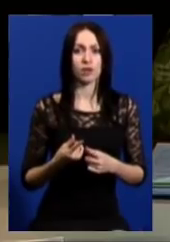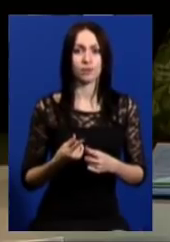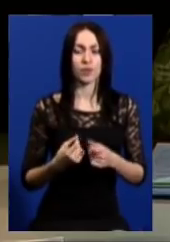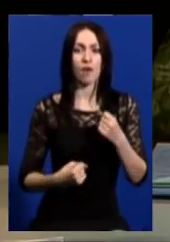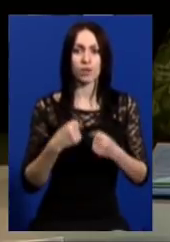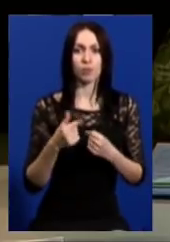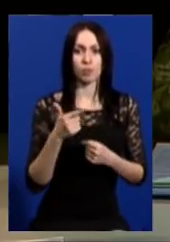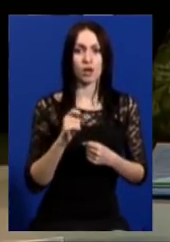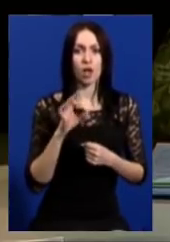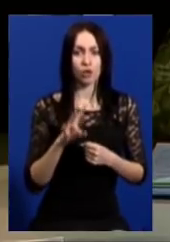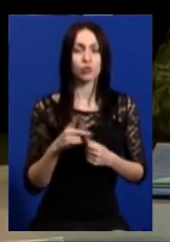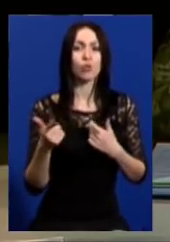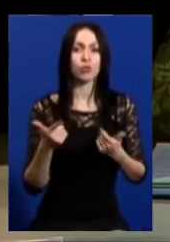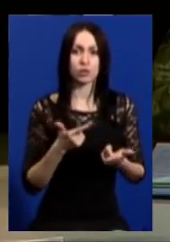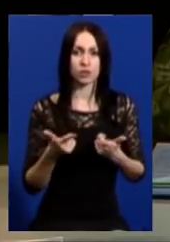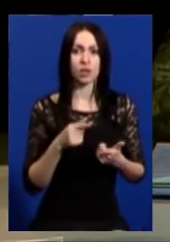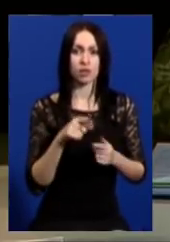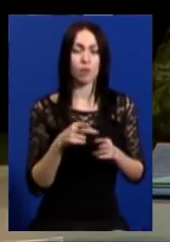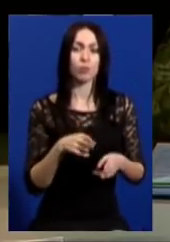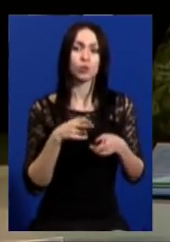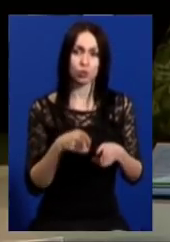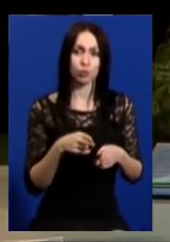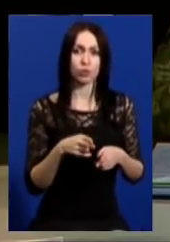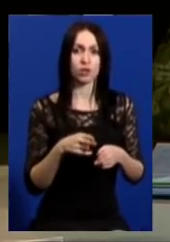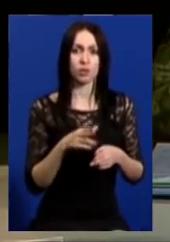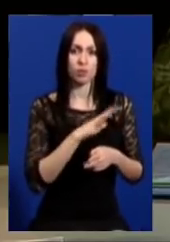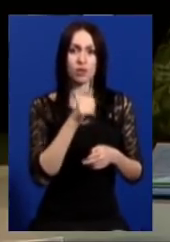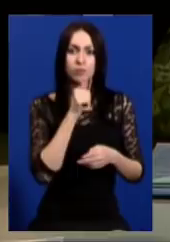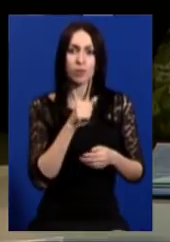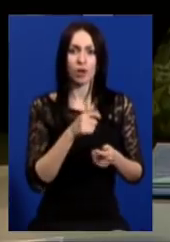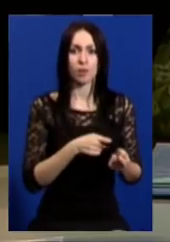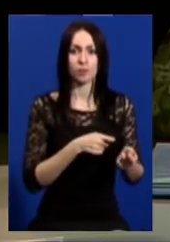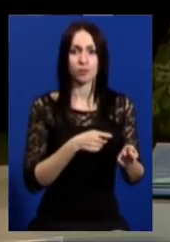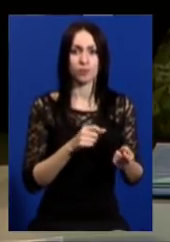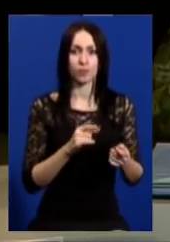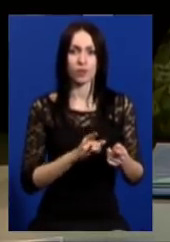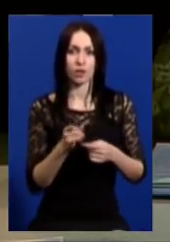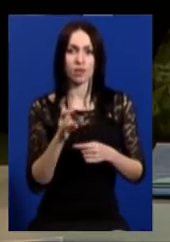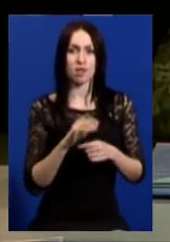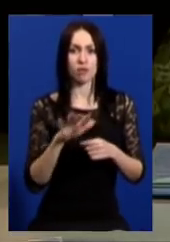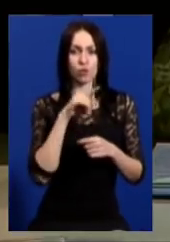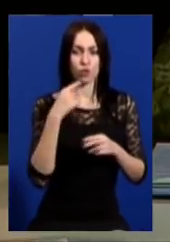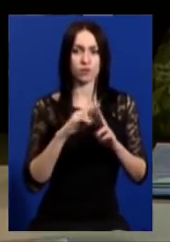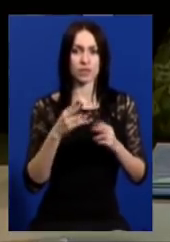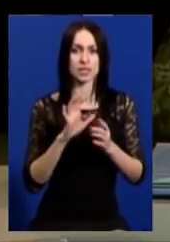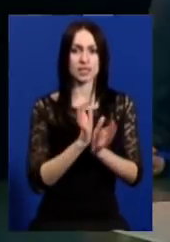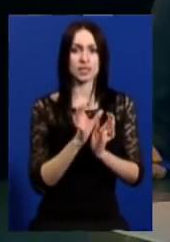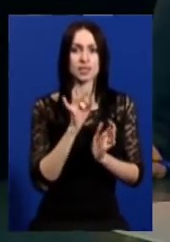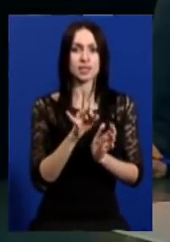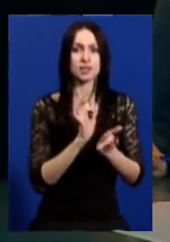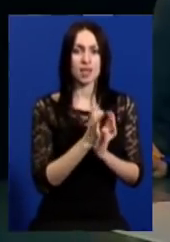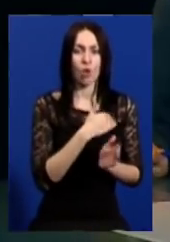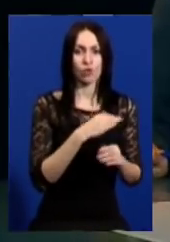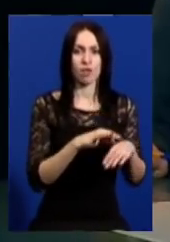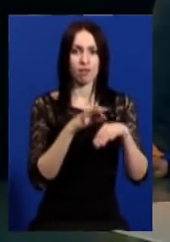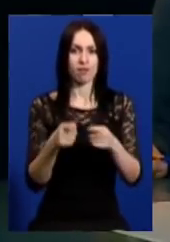автомобіль «Газон», де зловмисники робили спробу переміщення сиру на територію Російської Федерації. Цей